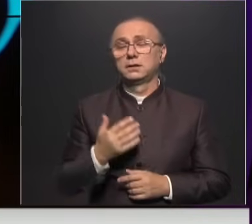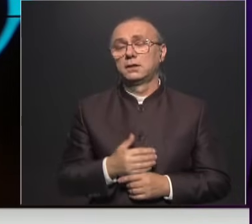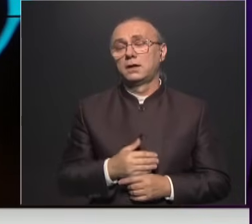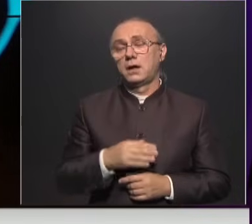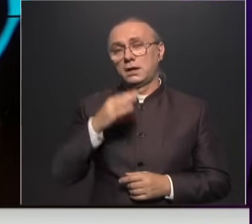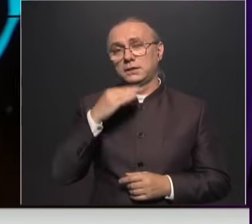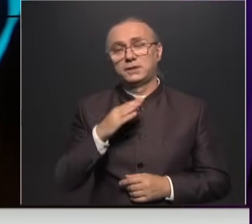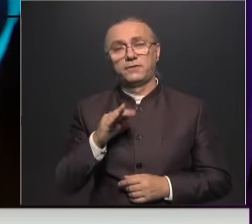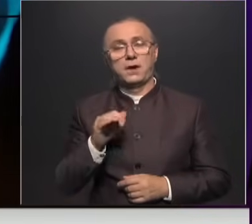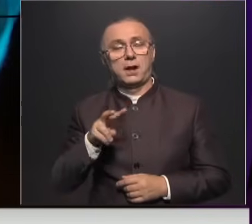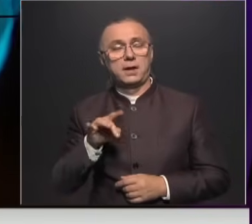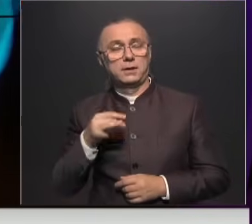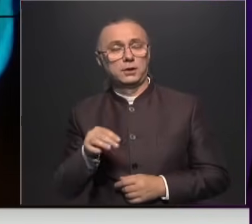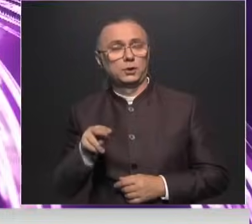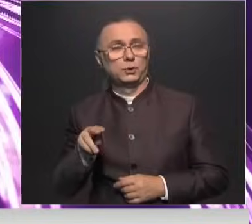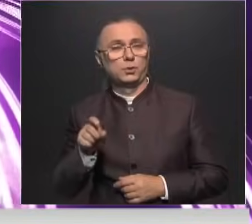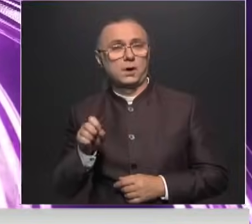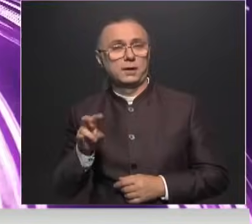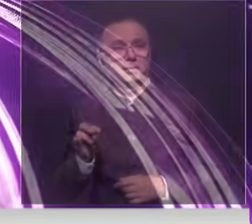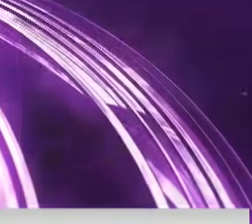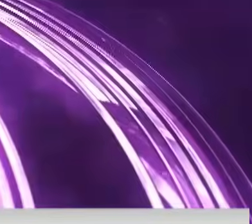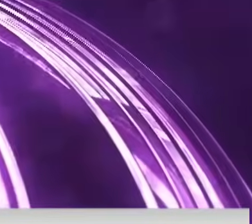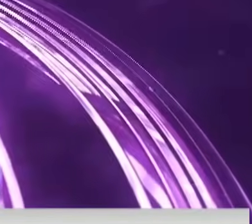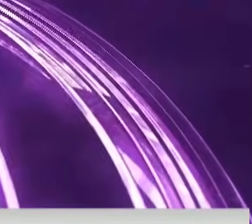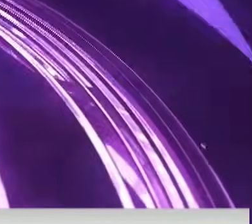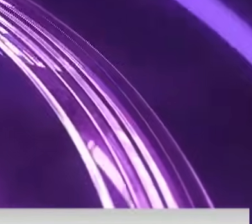авторской рубрики «Вера и магия».